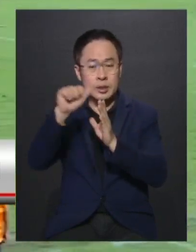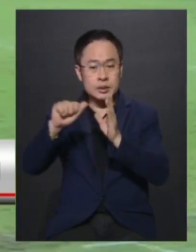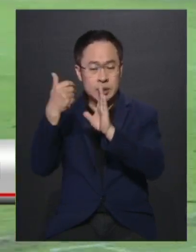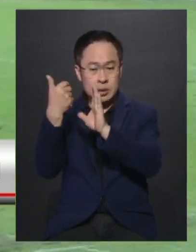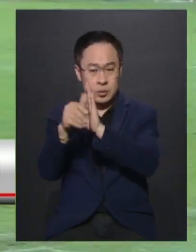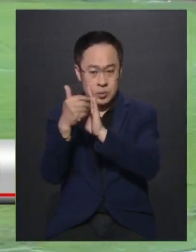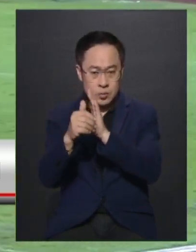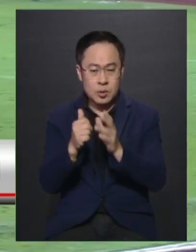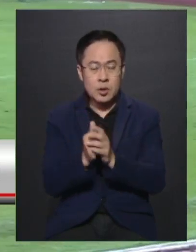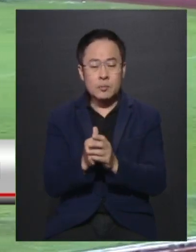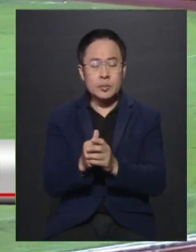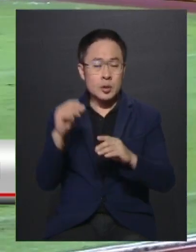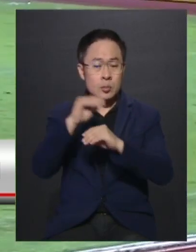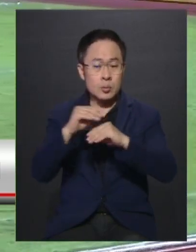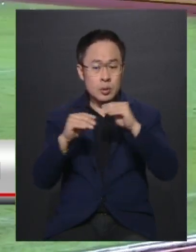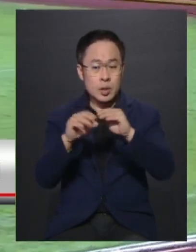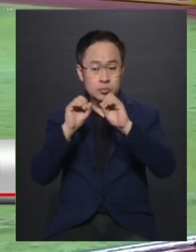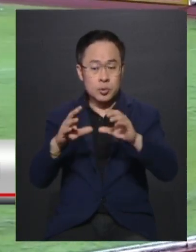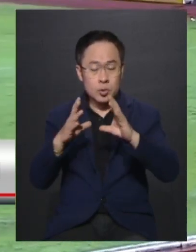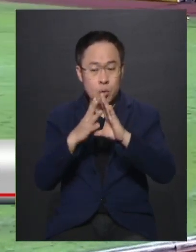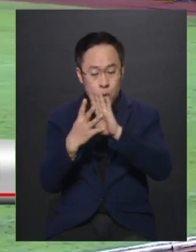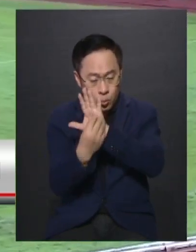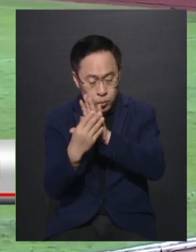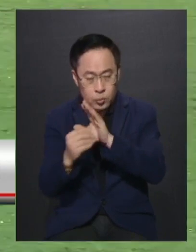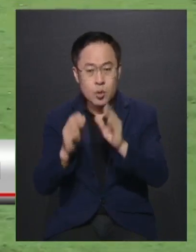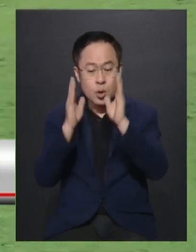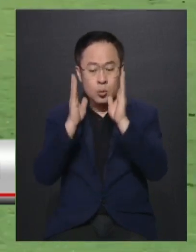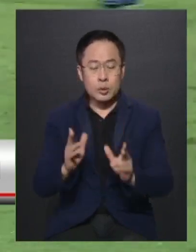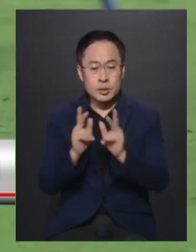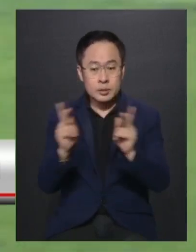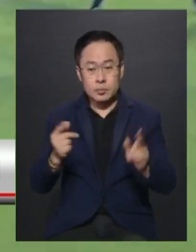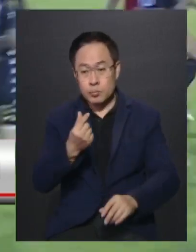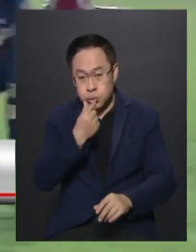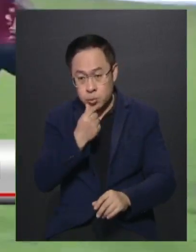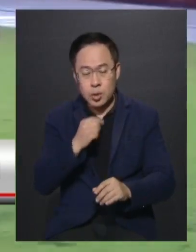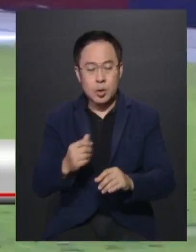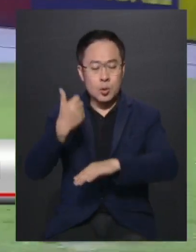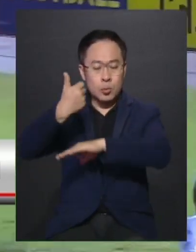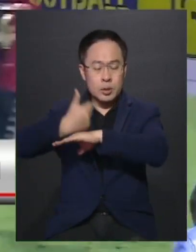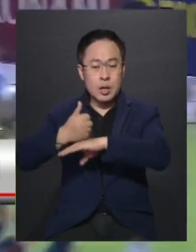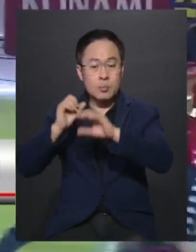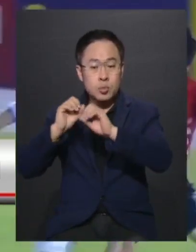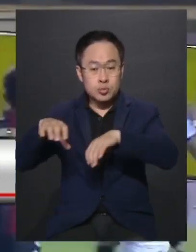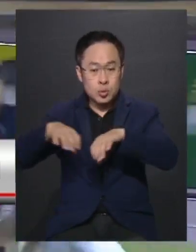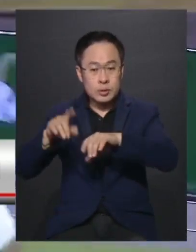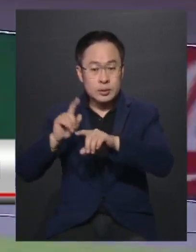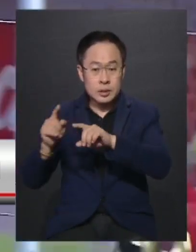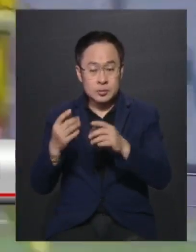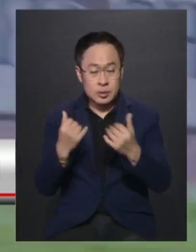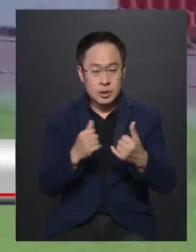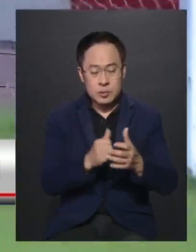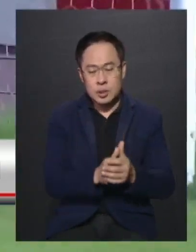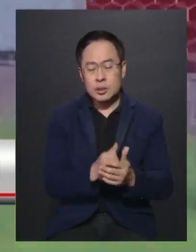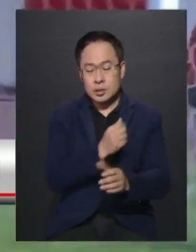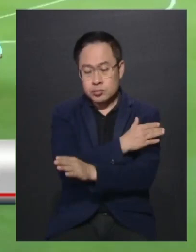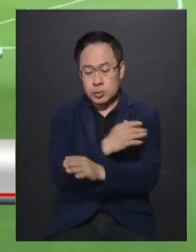ายเส้นต่างๆนี่ก็มีโครงการอยู่มากมายจนปัจจุบันมีโค้ชที่ได้รับการรับรองมากกว่า 4,000 คนในช่วง7